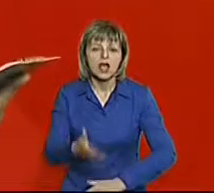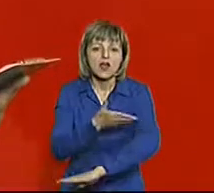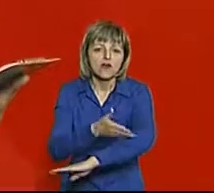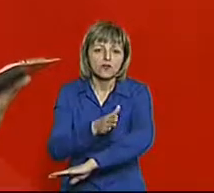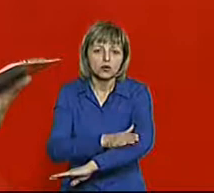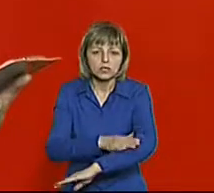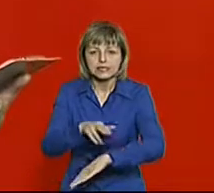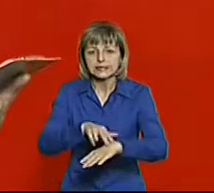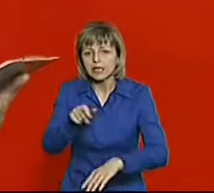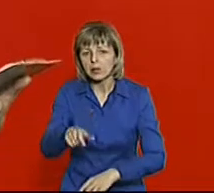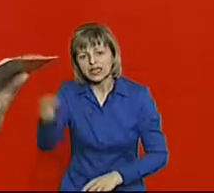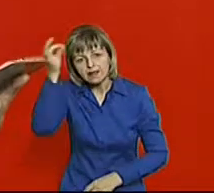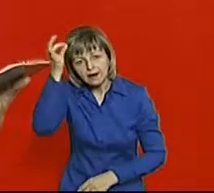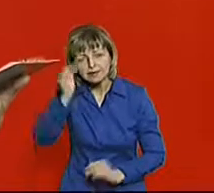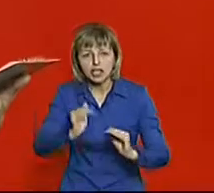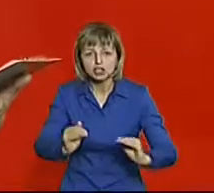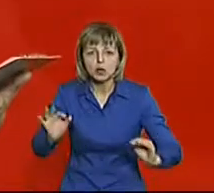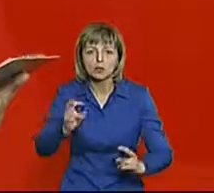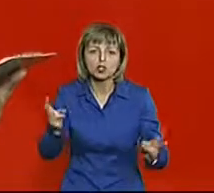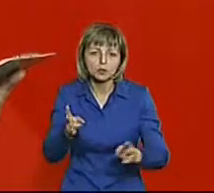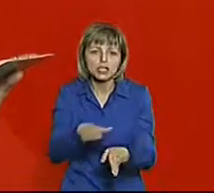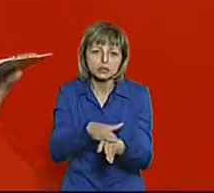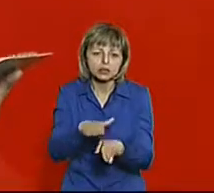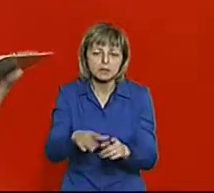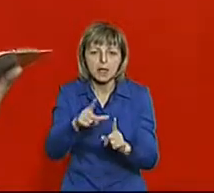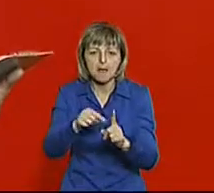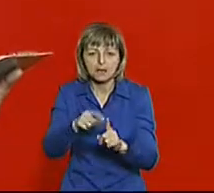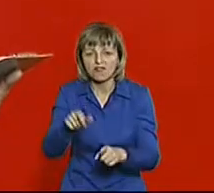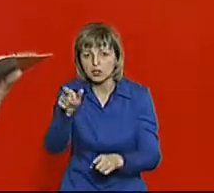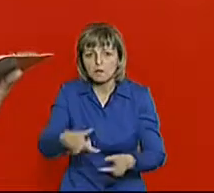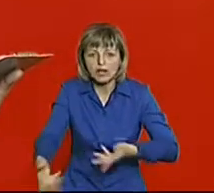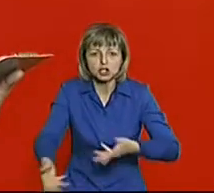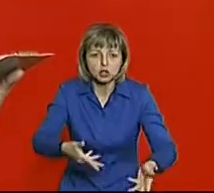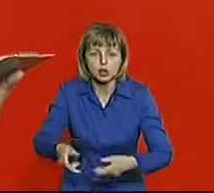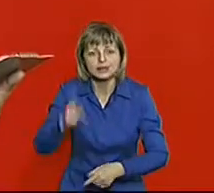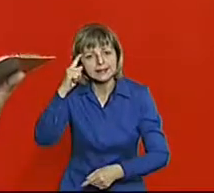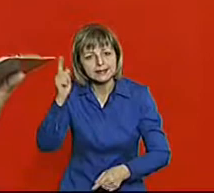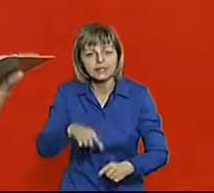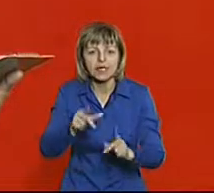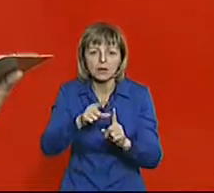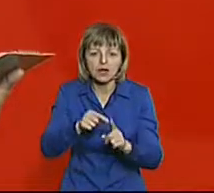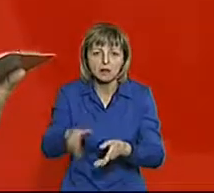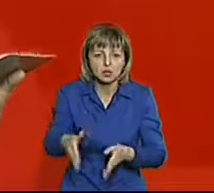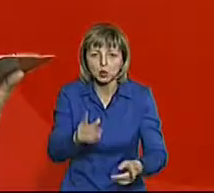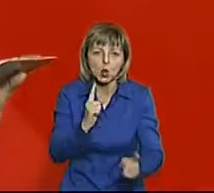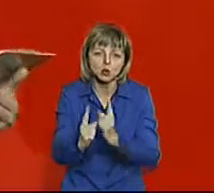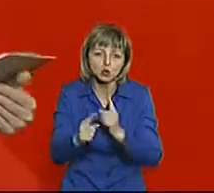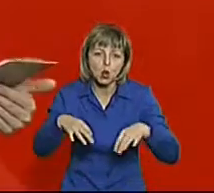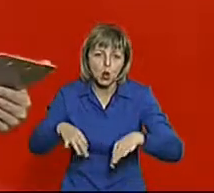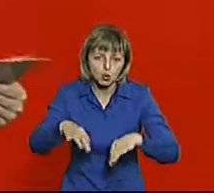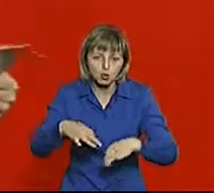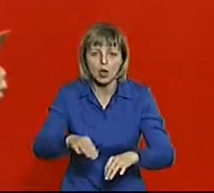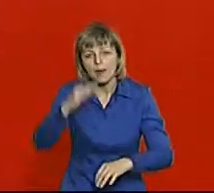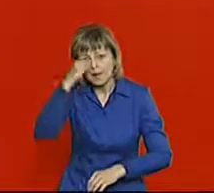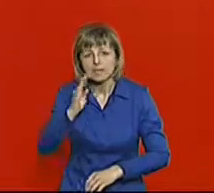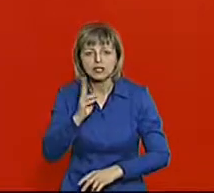Волинські патрульні нагадали школярам про необхідність дотримання правил пішохода і знання правил дорожнього руху. Батькам, які привозять дітей